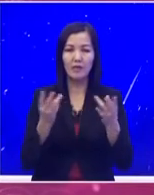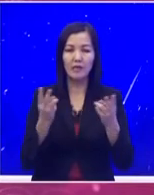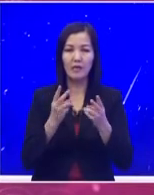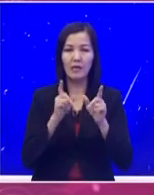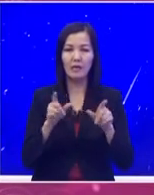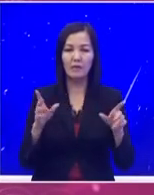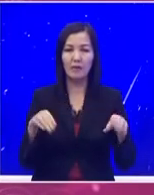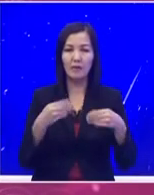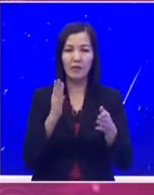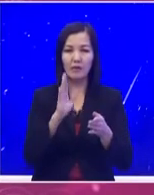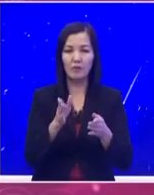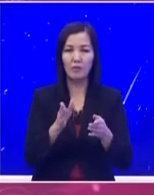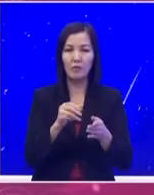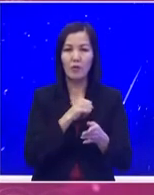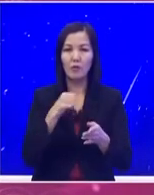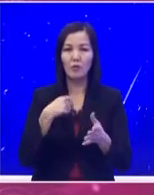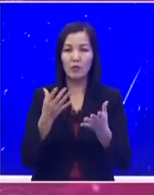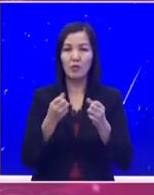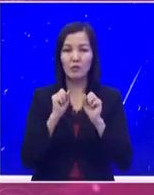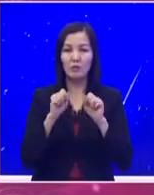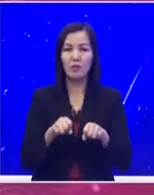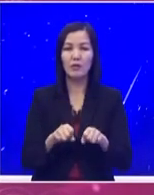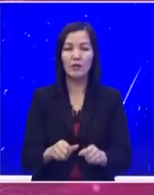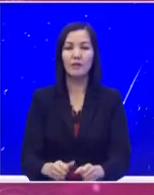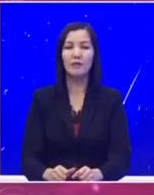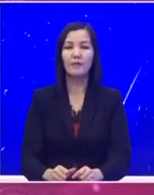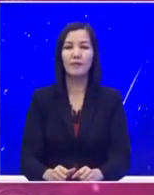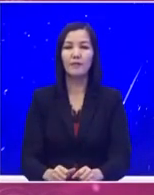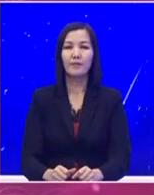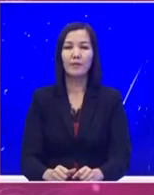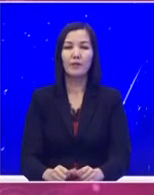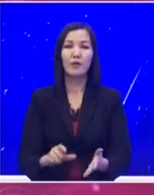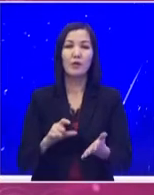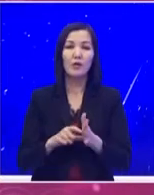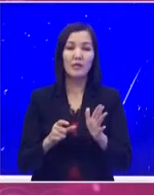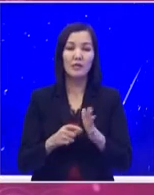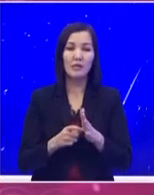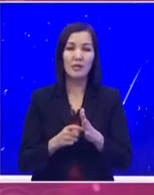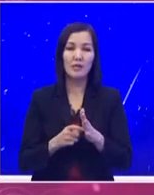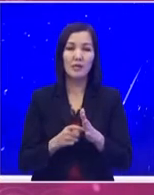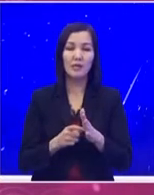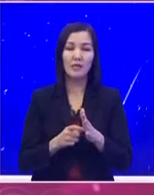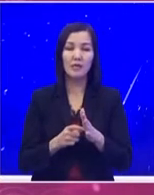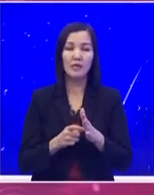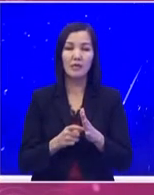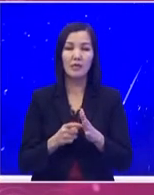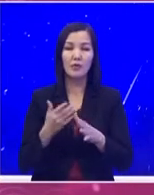апарып үлестіретін боламыз. Не болмаса өздері келіп алса да болады кез келген уақытта. Фронт аясында, жаңа кеңсе